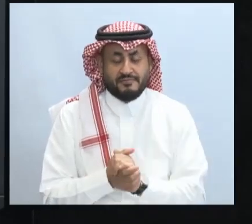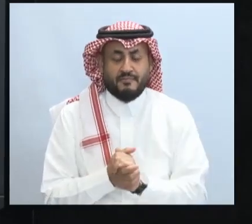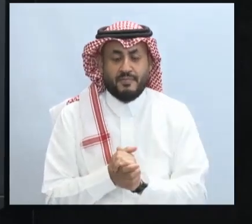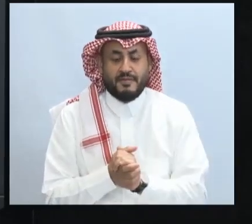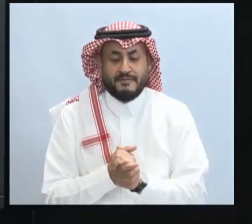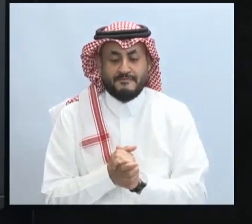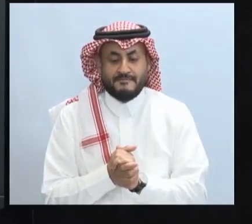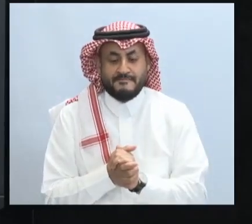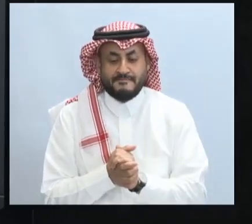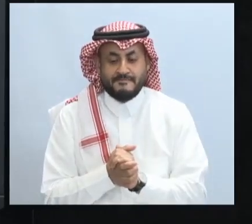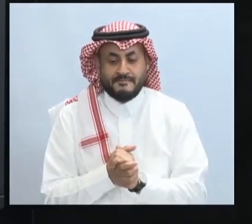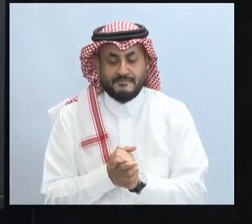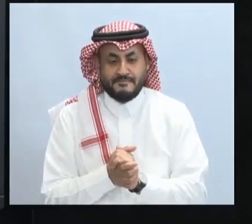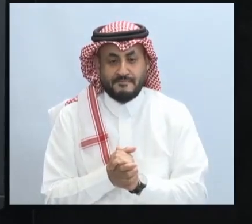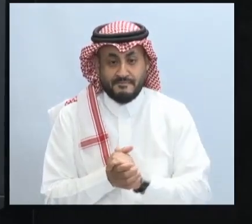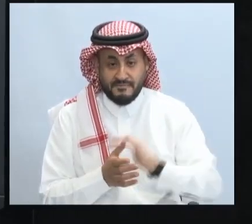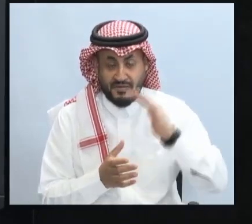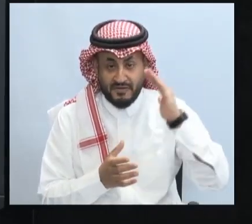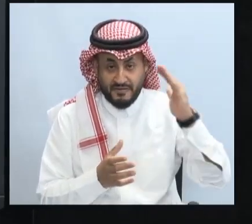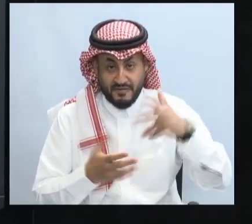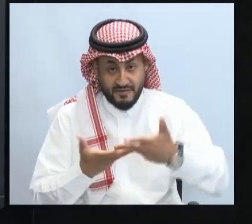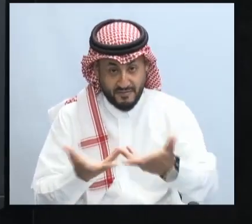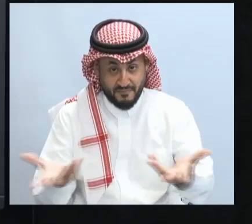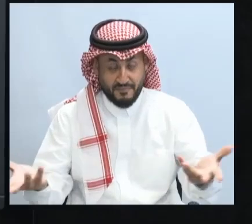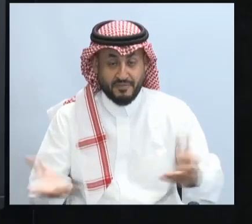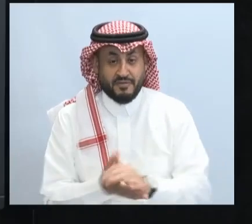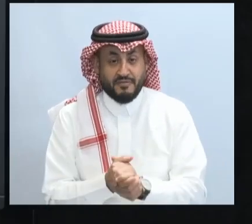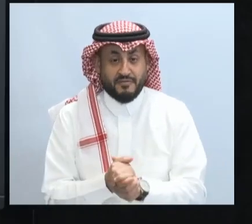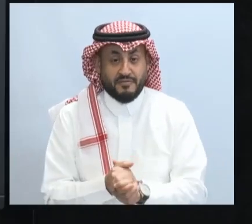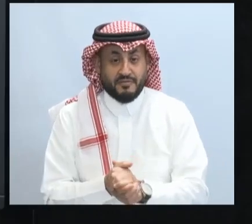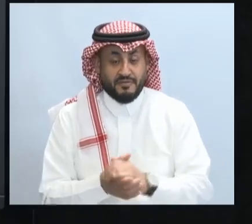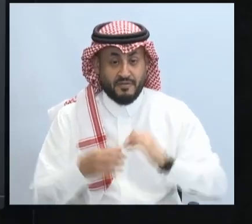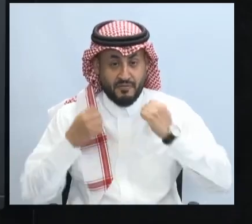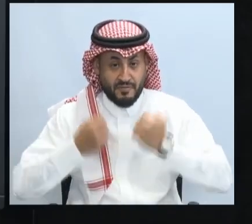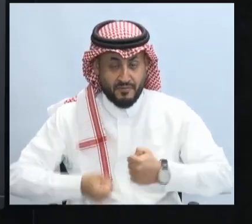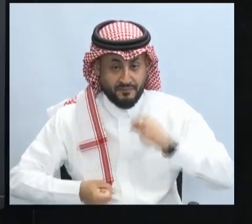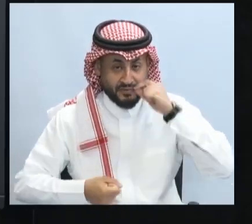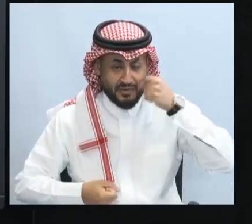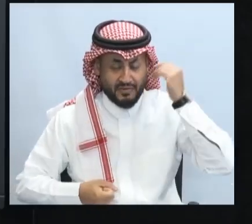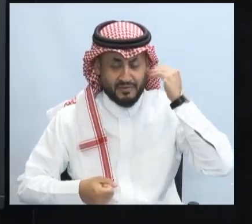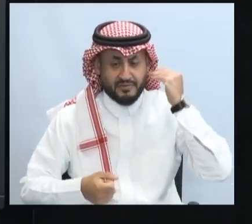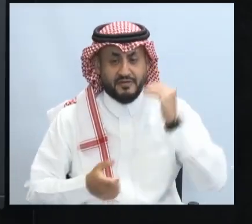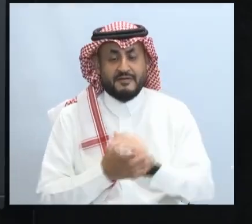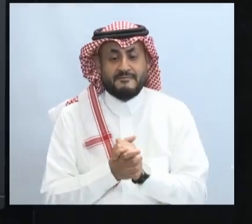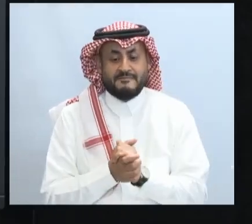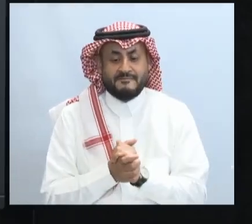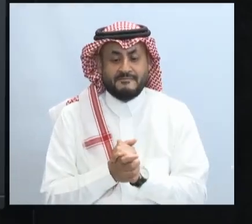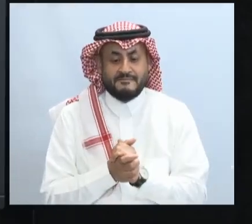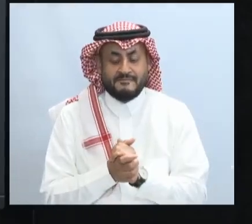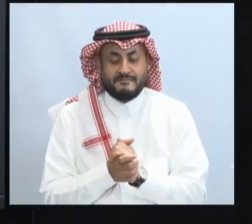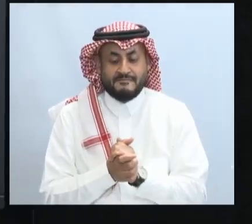الله وبركاته اهلا اهلا وسهلا ومرحبا بابنائي وبناتي الطلاب